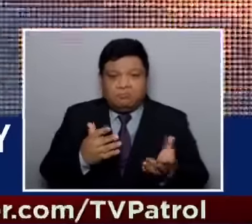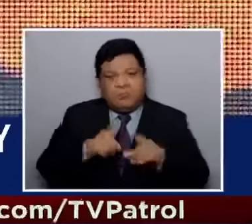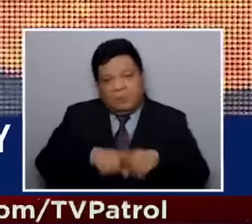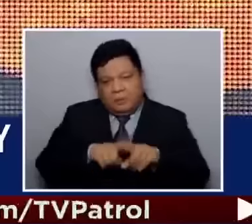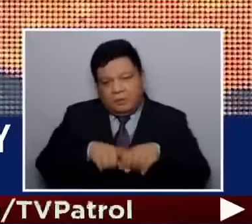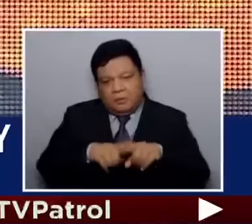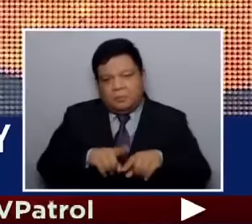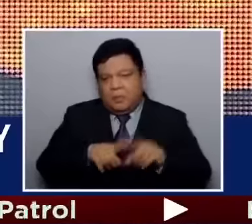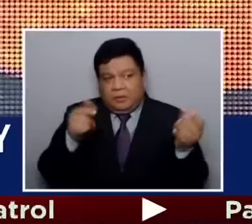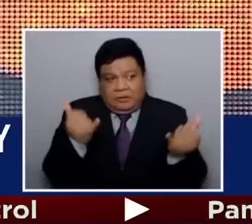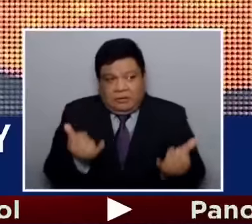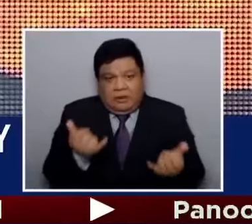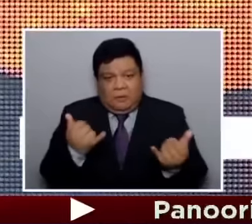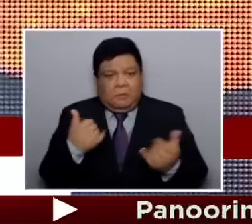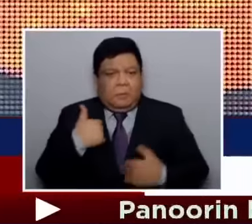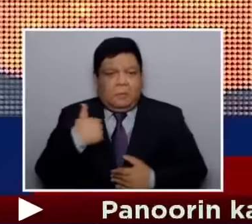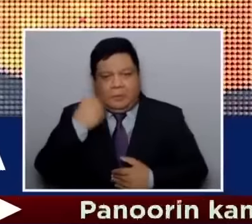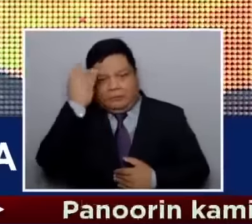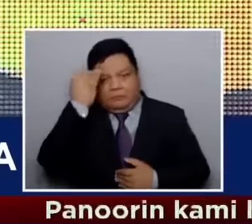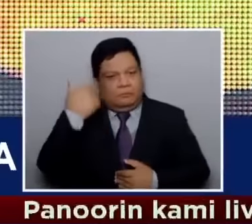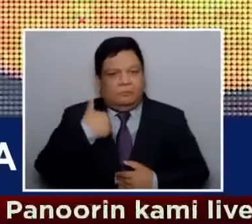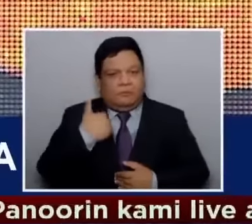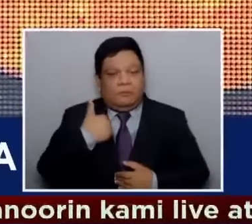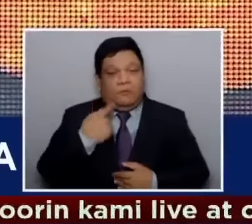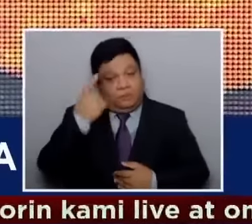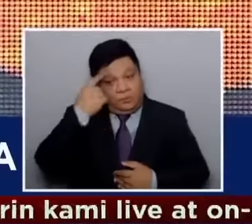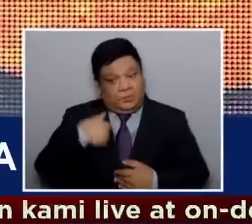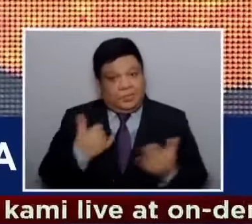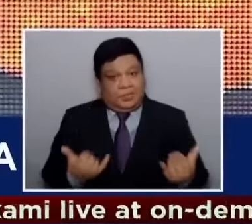Pero hindi pa ako nag-iisip ng ganun. Ang sa akin is